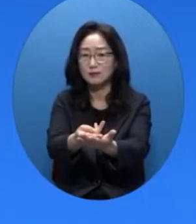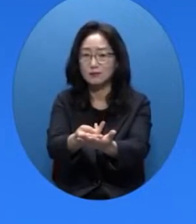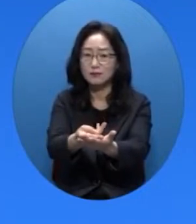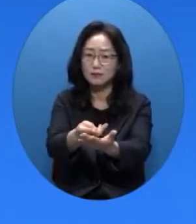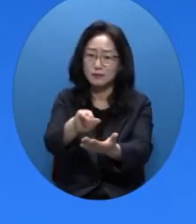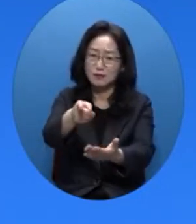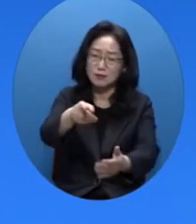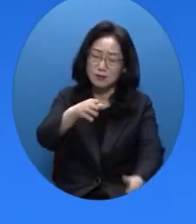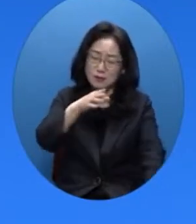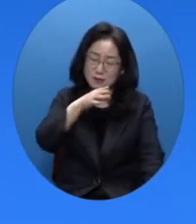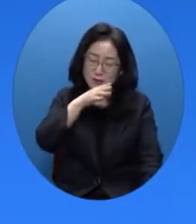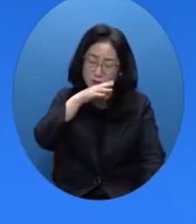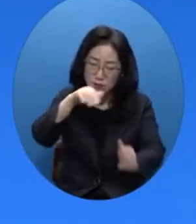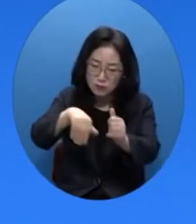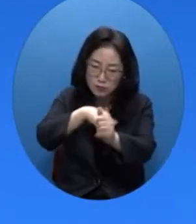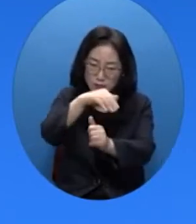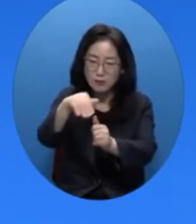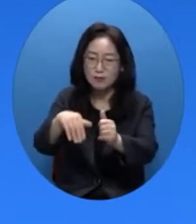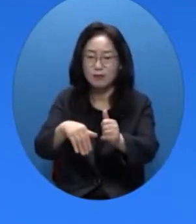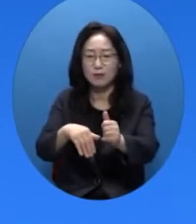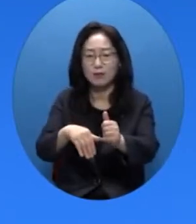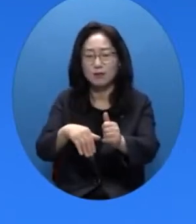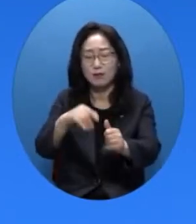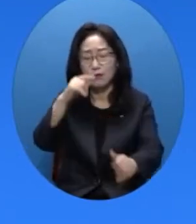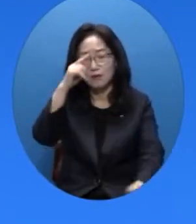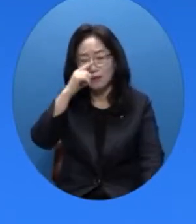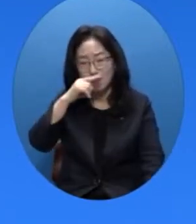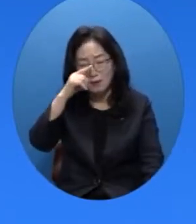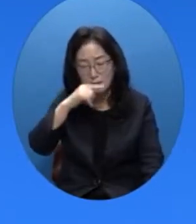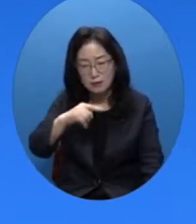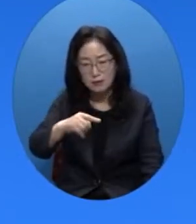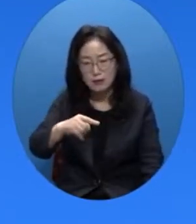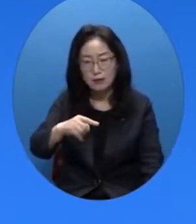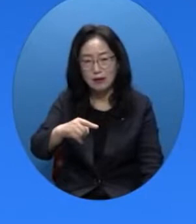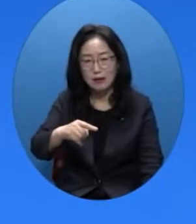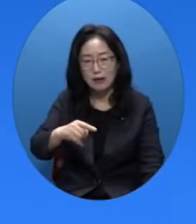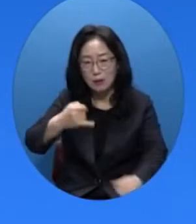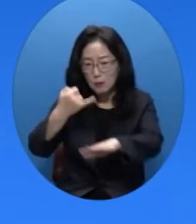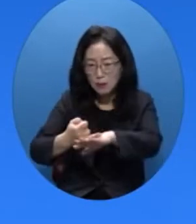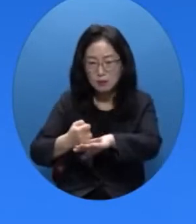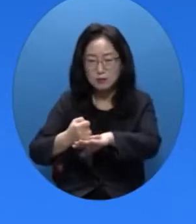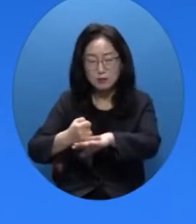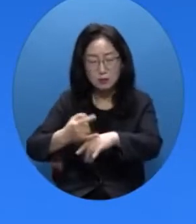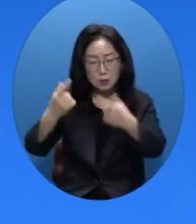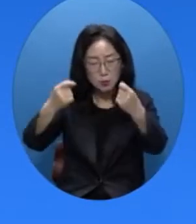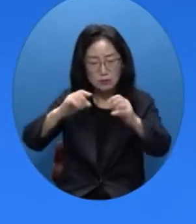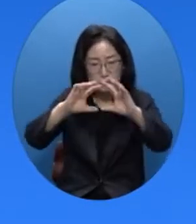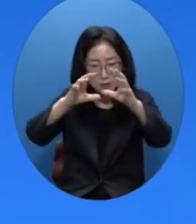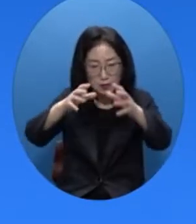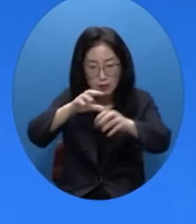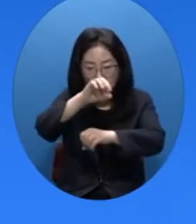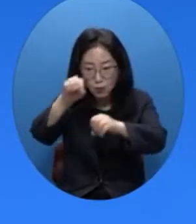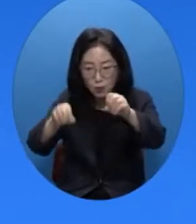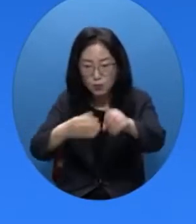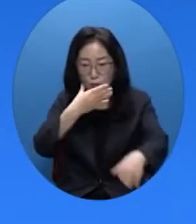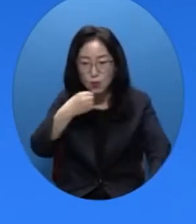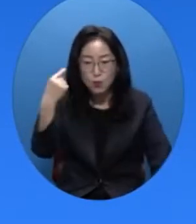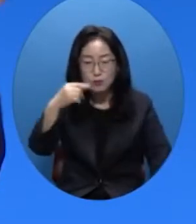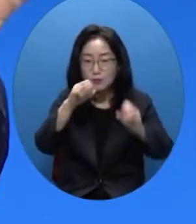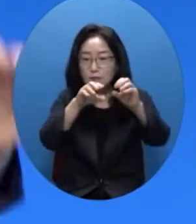그 누구도 알아주지 않는 아 샥 끝에 있는 우리 대한민국의 봄에 빛이 비춰져서